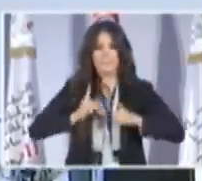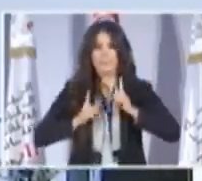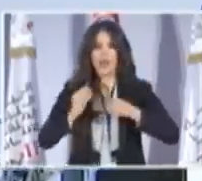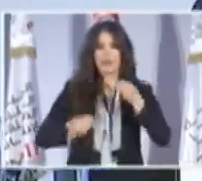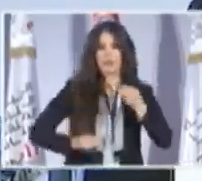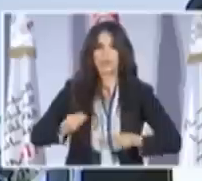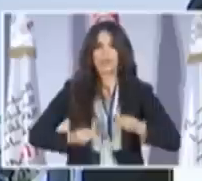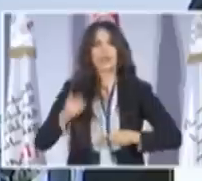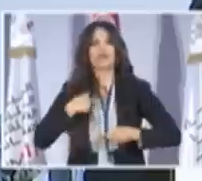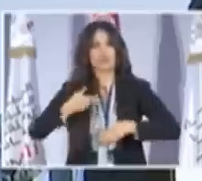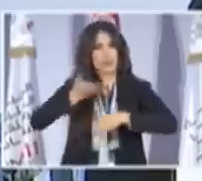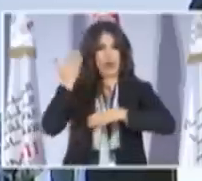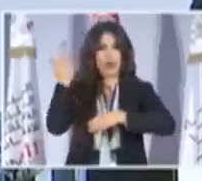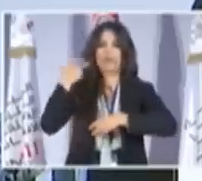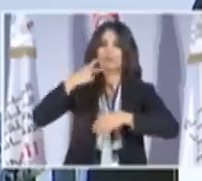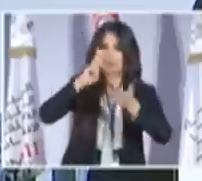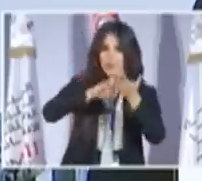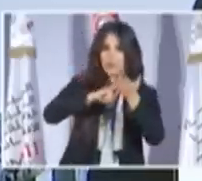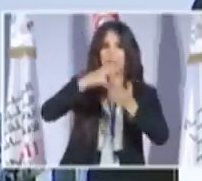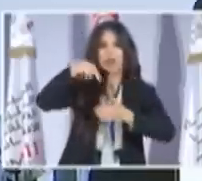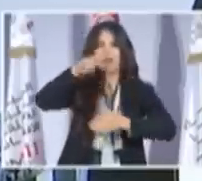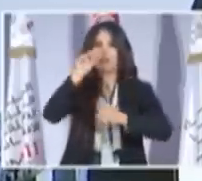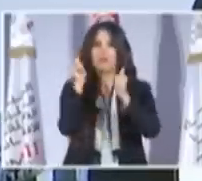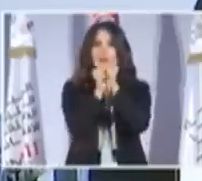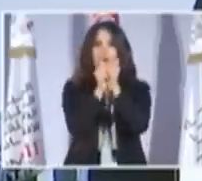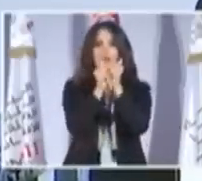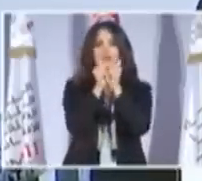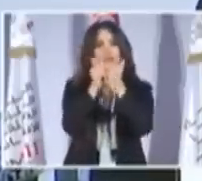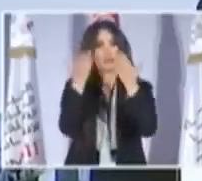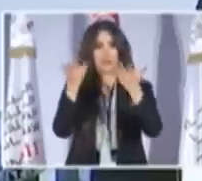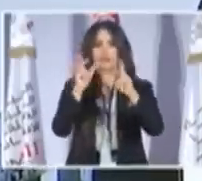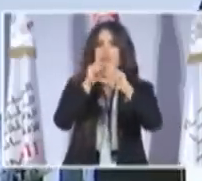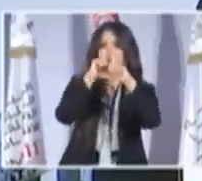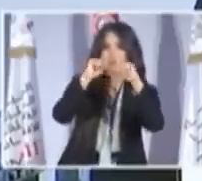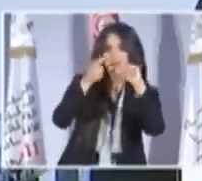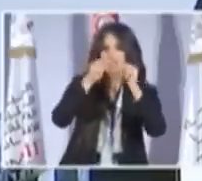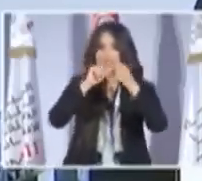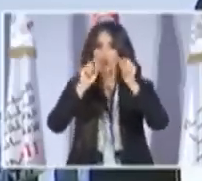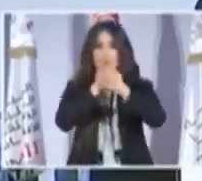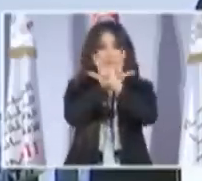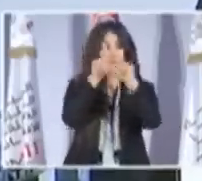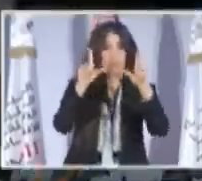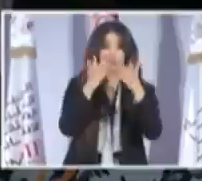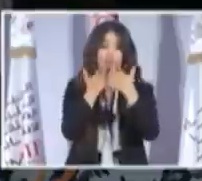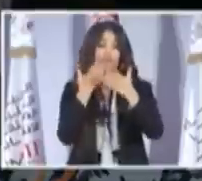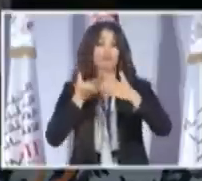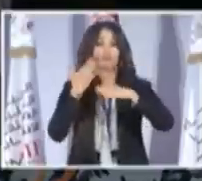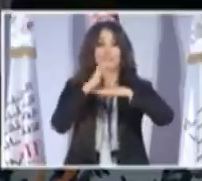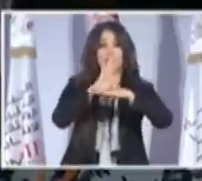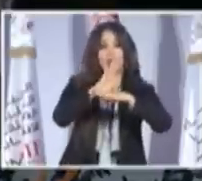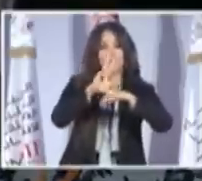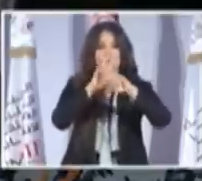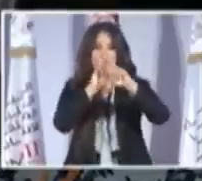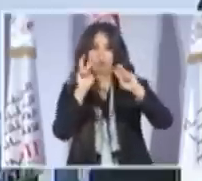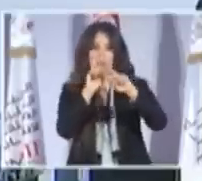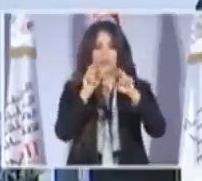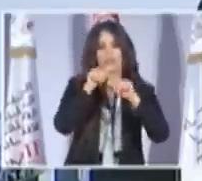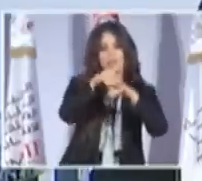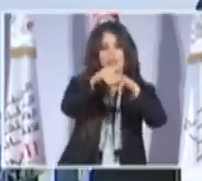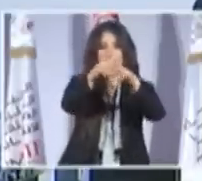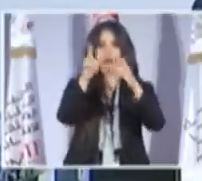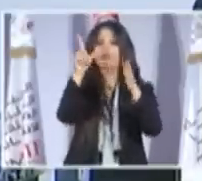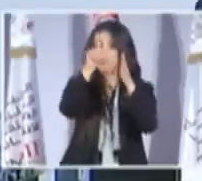واللي هي قالت في حيثياتها بصوره واضحه في رقابتها على ال القرارات الهيئه العليا المستقله